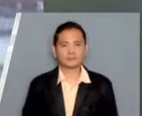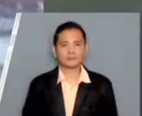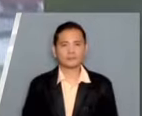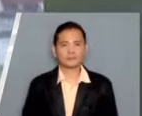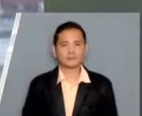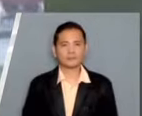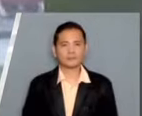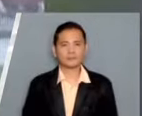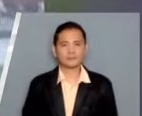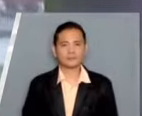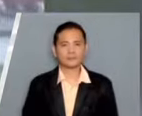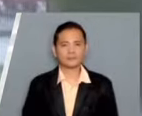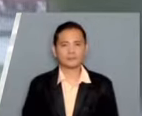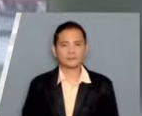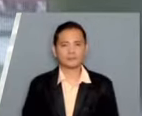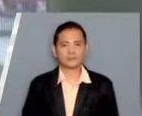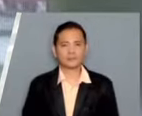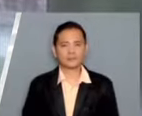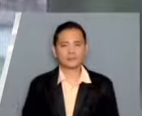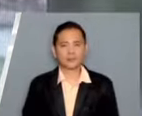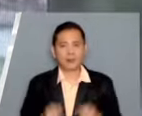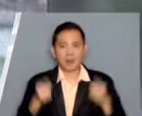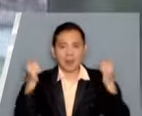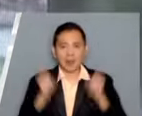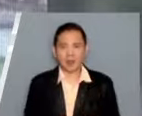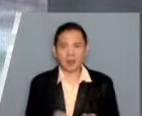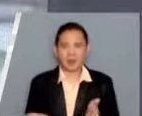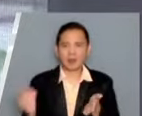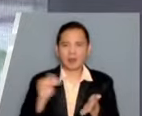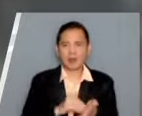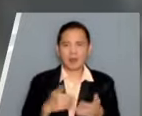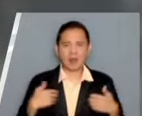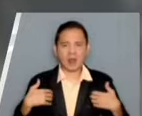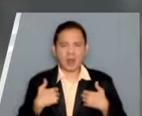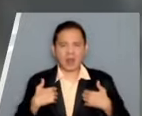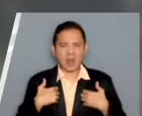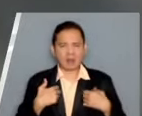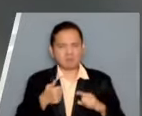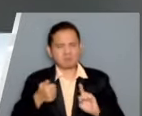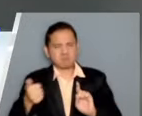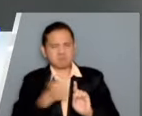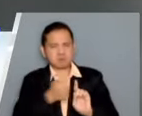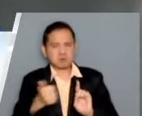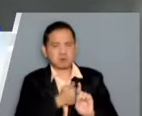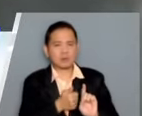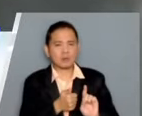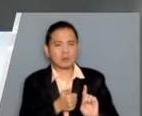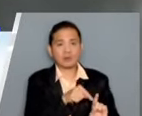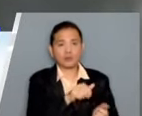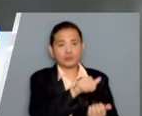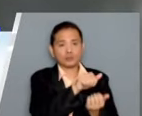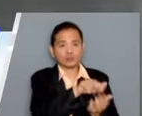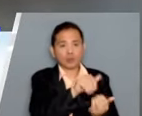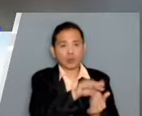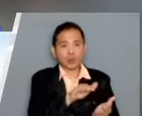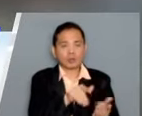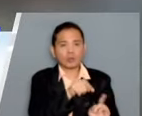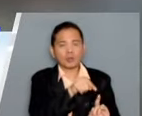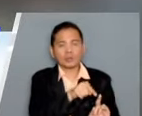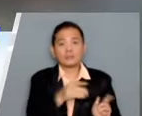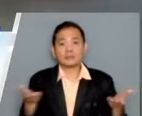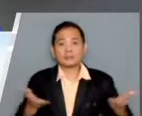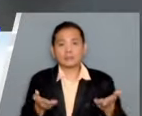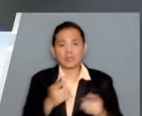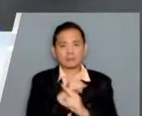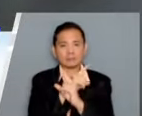Panibagong insidente ng animal cruelty. Isang bagong panganak na aso ang pinaghahataw sa San Pedro, Laguna. Sa viral